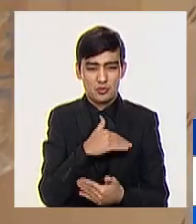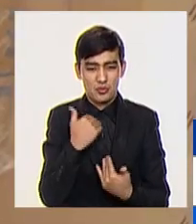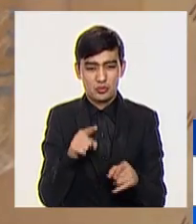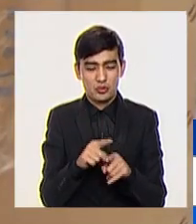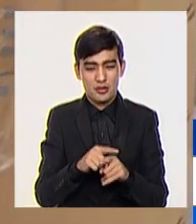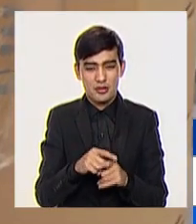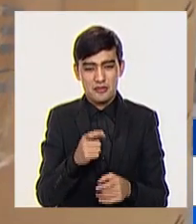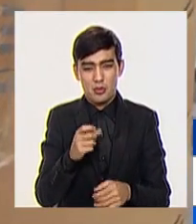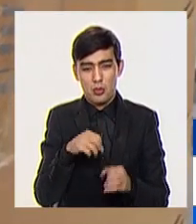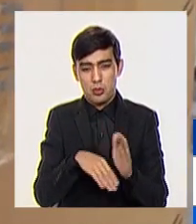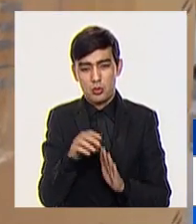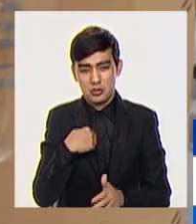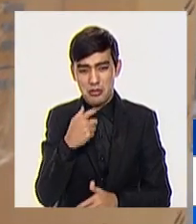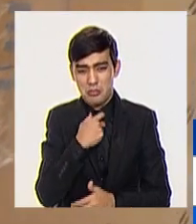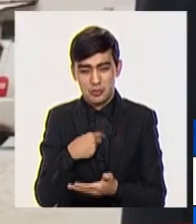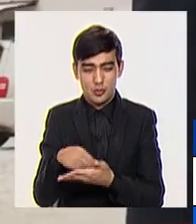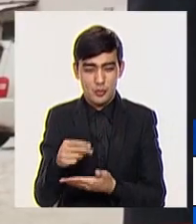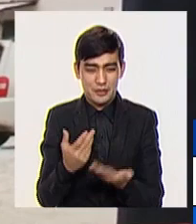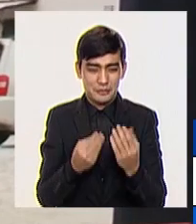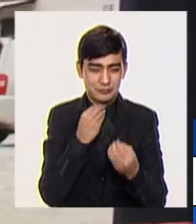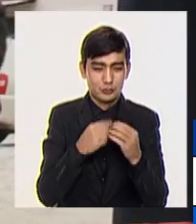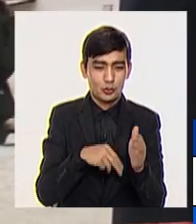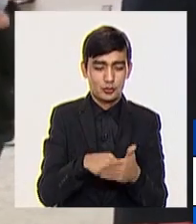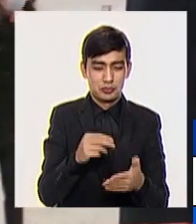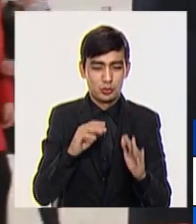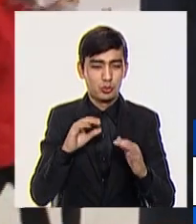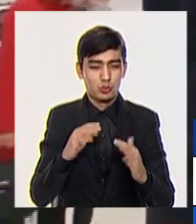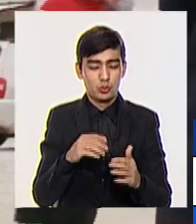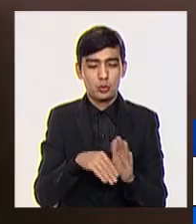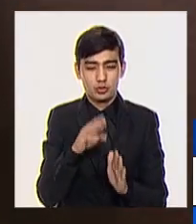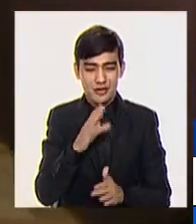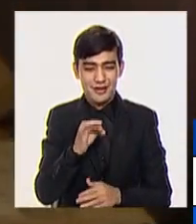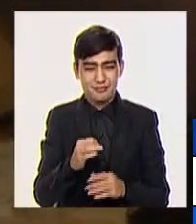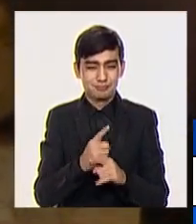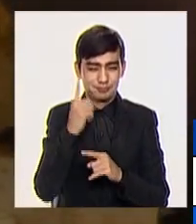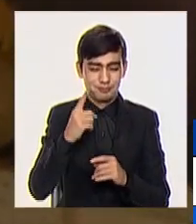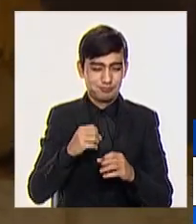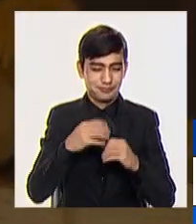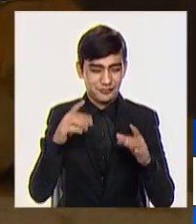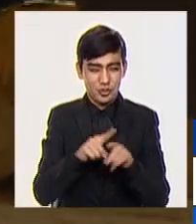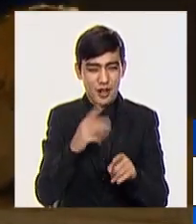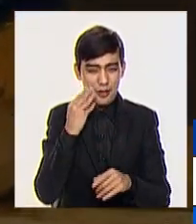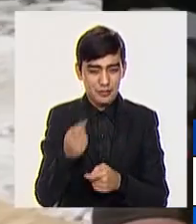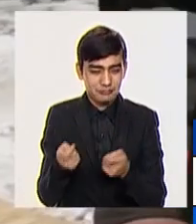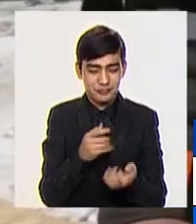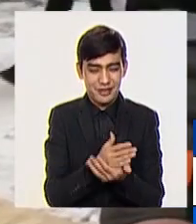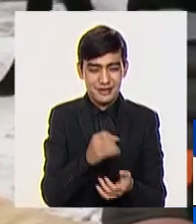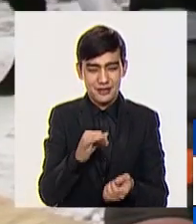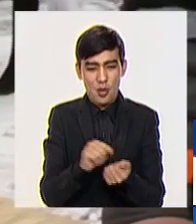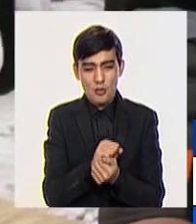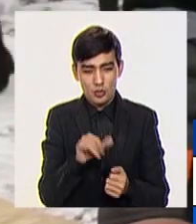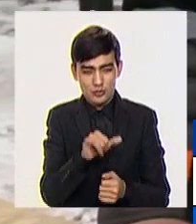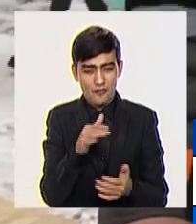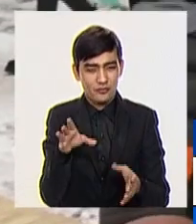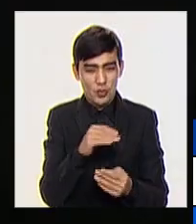палку колбасы, чем салют. Средняя цена начинается с 3000 тенге. Фейерверки в основном привозят из Алматы уже с сертификатами.